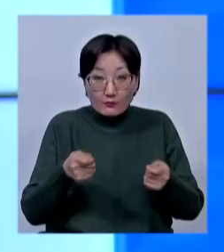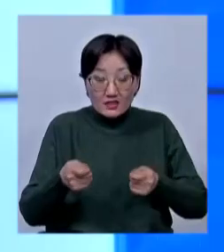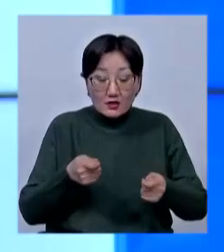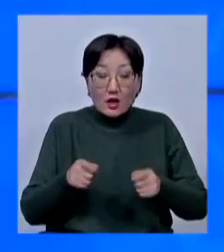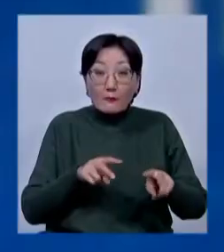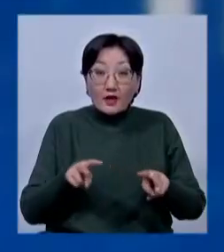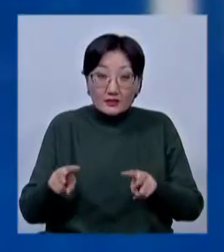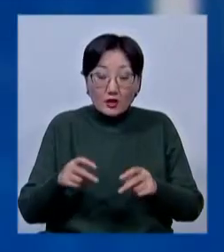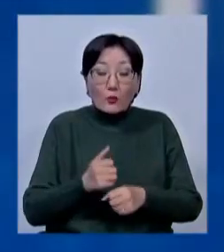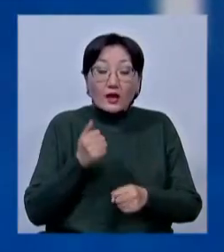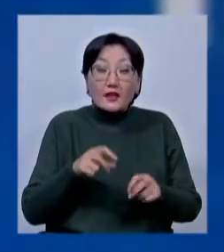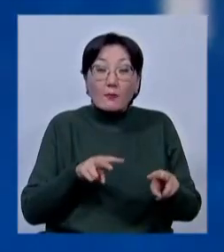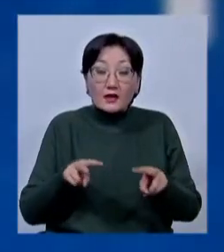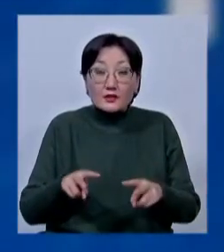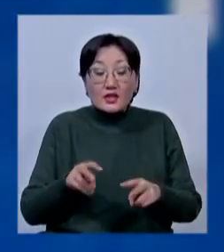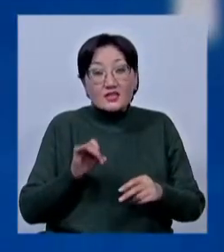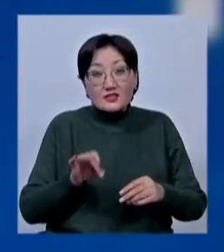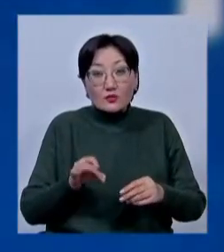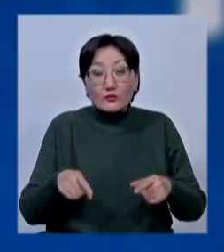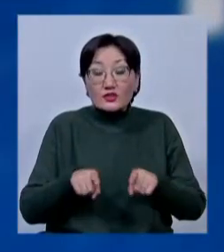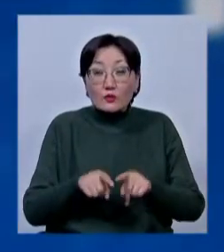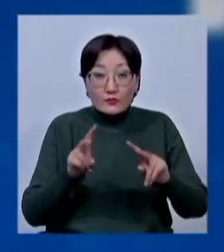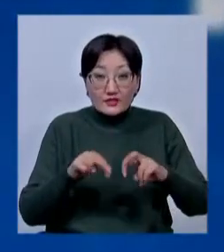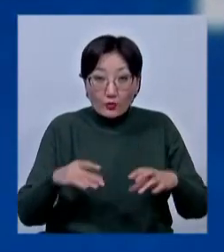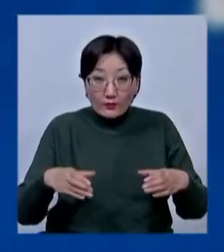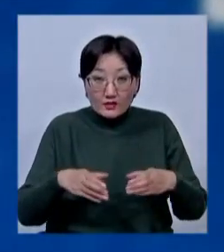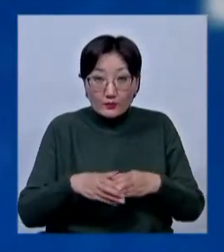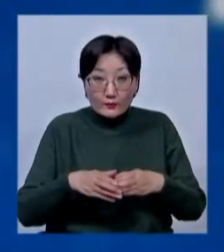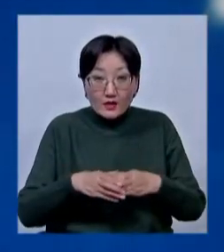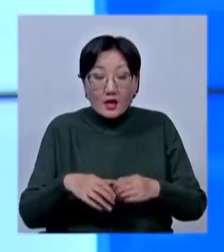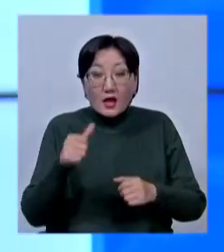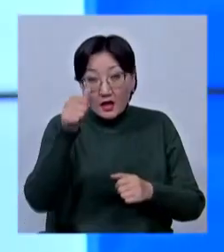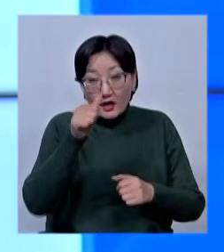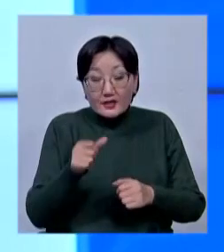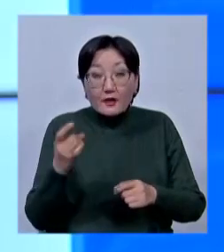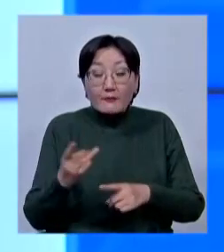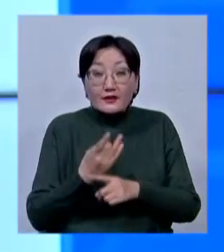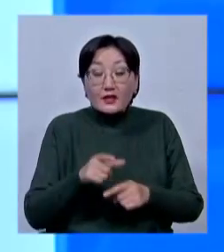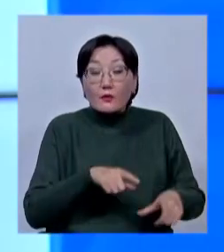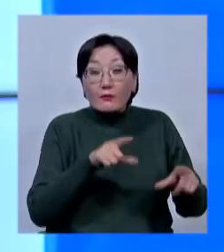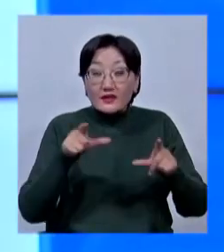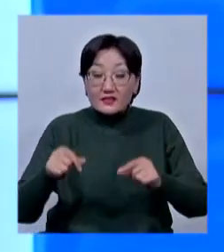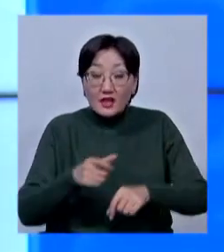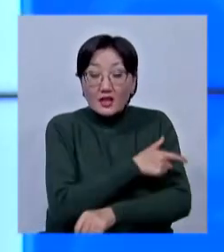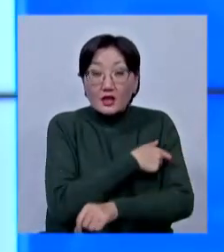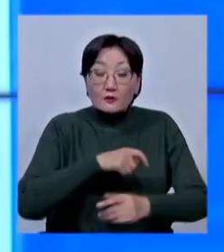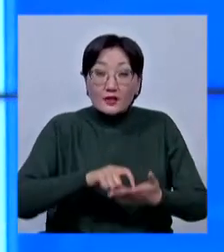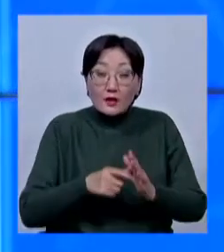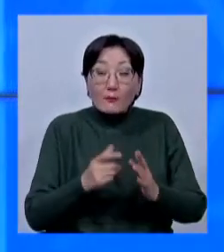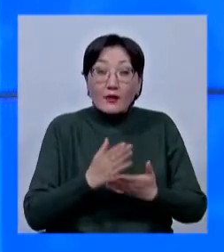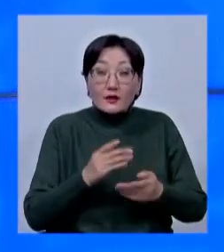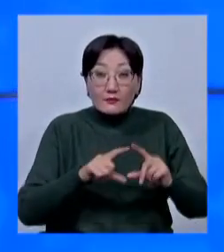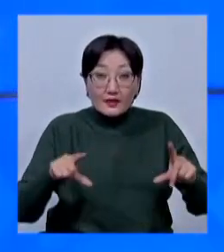басшылығының бақылауында ғой, қатан бақылауында. Сонда да осындай мониторинг топтар айына бір рет шығып, сол кезекші сыныптар бар